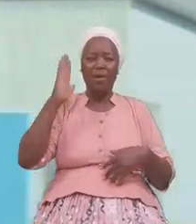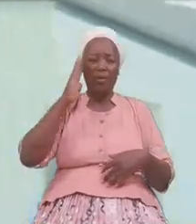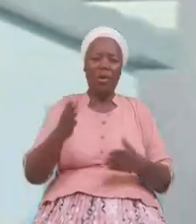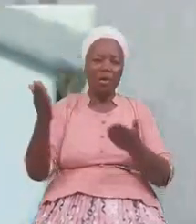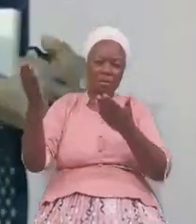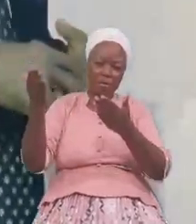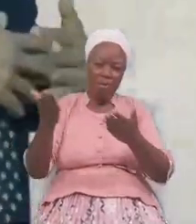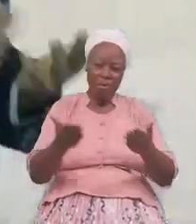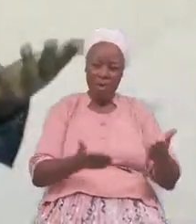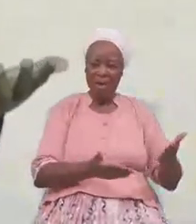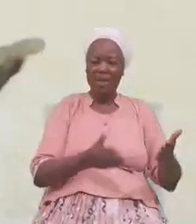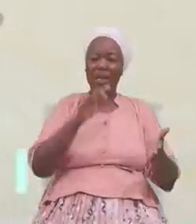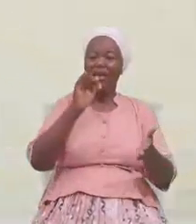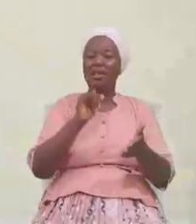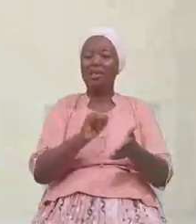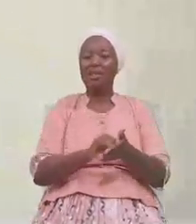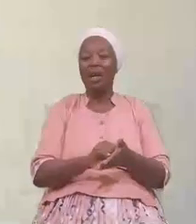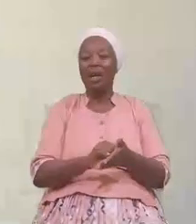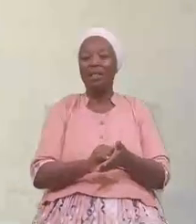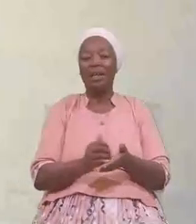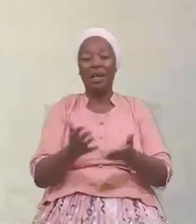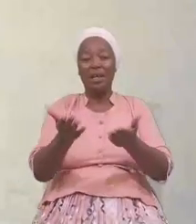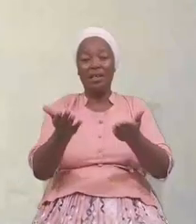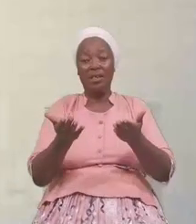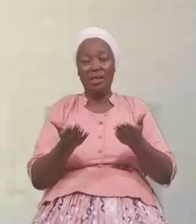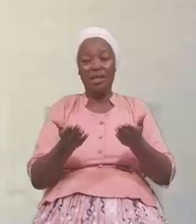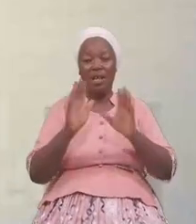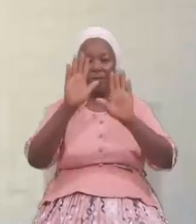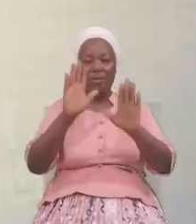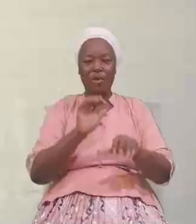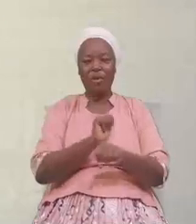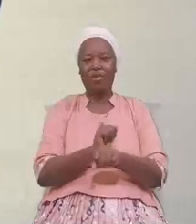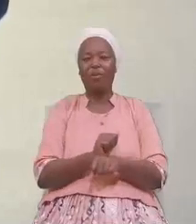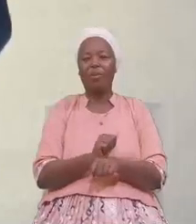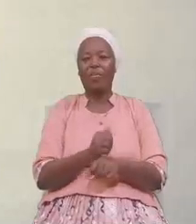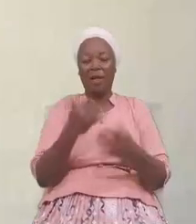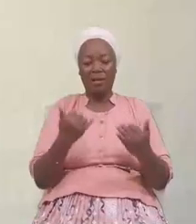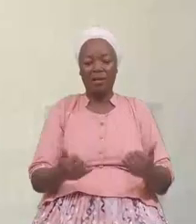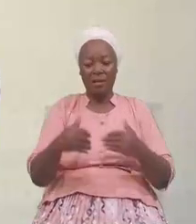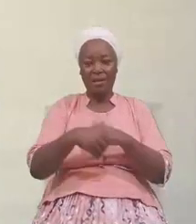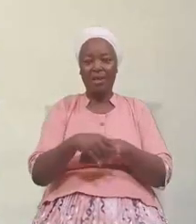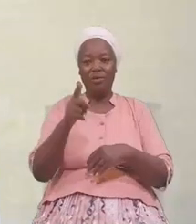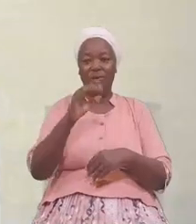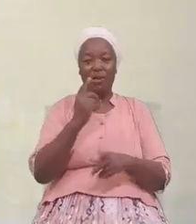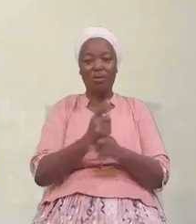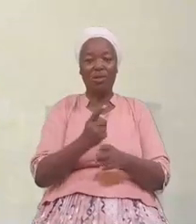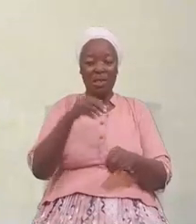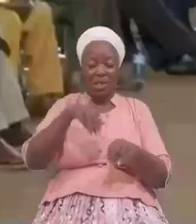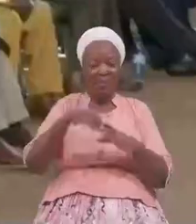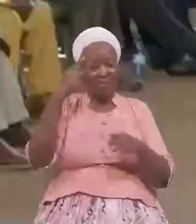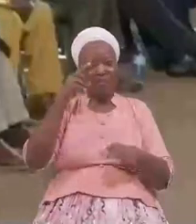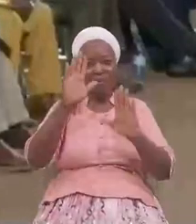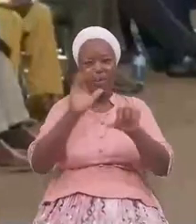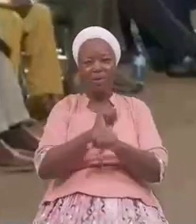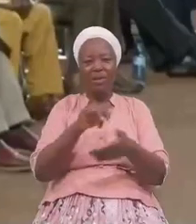apporteront ce miracle désiré. Ce soir, tu es candidat pour le miracle.